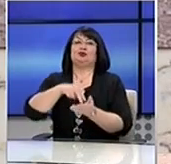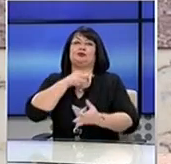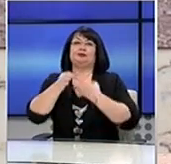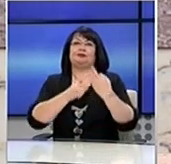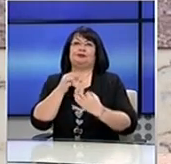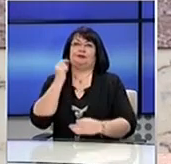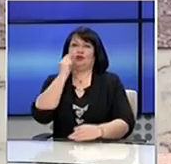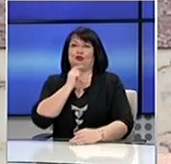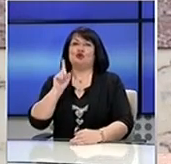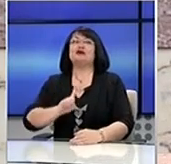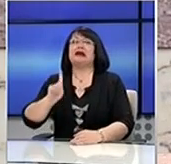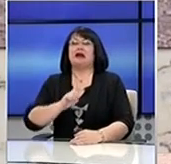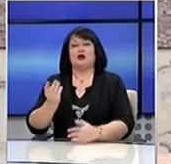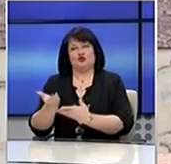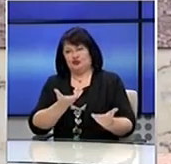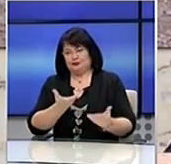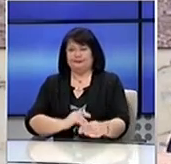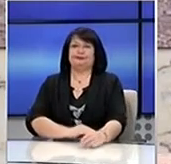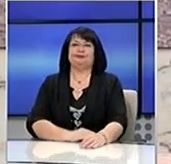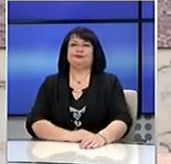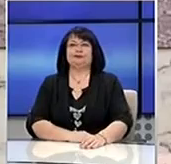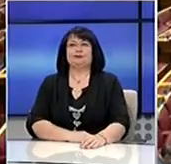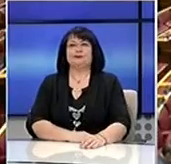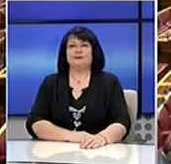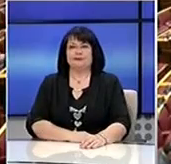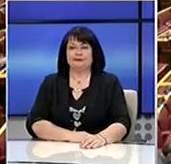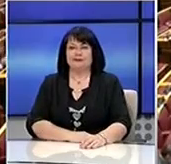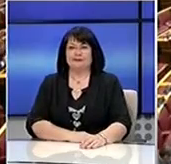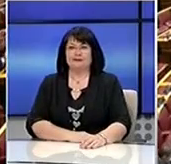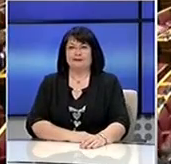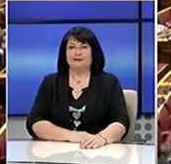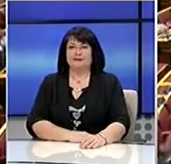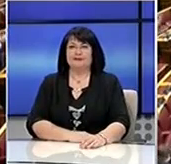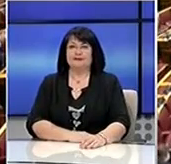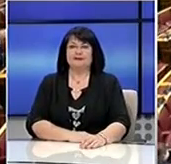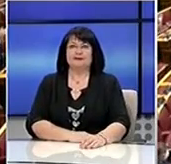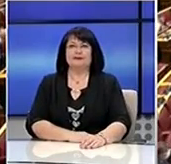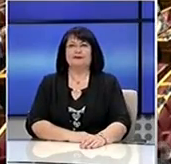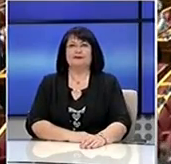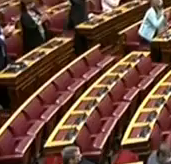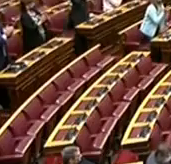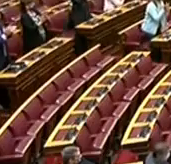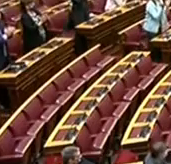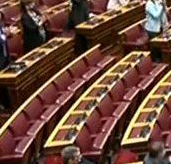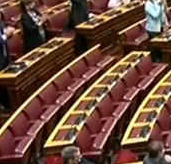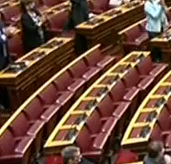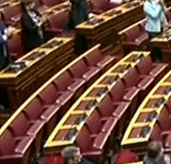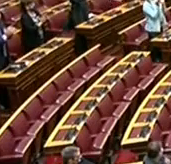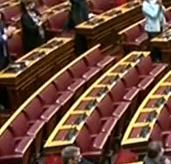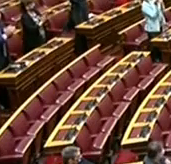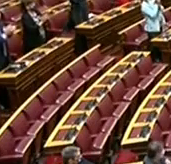Πρωθυπουργού για την πανδημία, για τα μέτρα τα οποία έχει λάβει η κυβέρνηση, τα οποία έλαβε πριν από λίγες μέρες. Και ανεβαίνει ο Πρωθυπουργός. Και τα μέτρα τα οποία